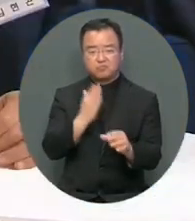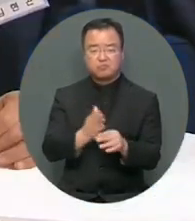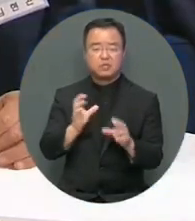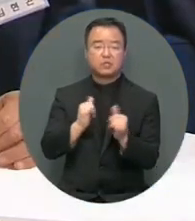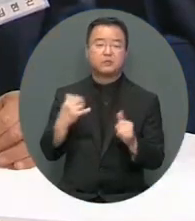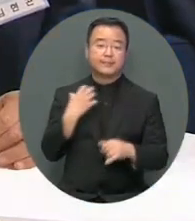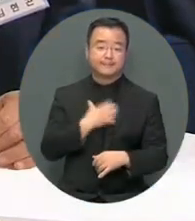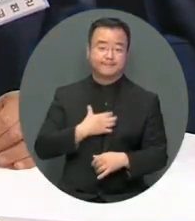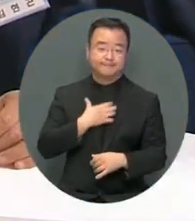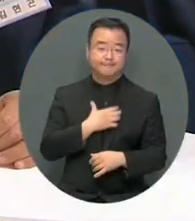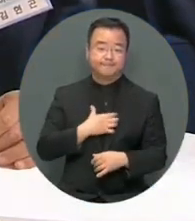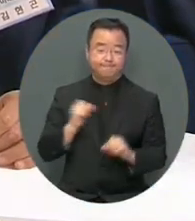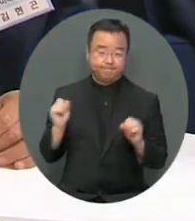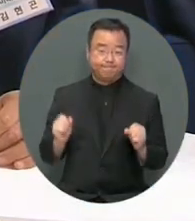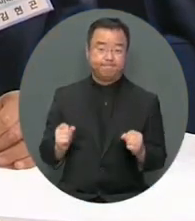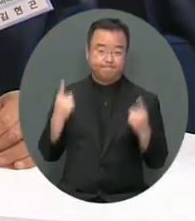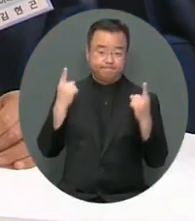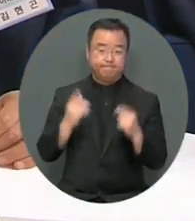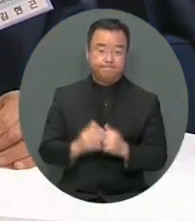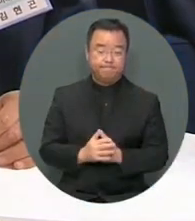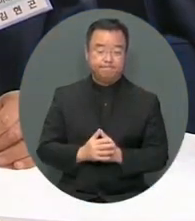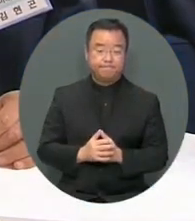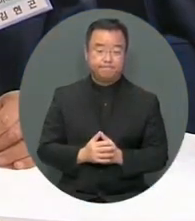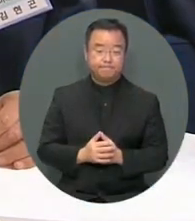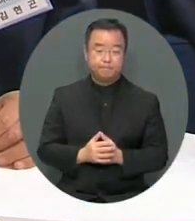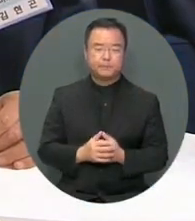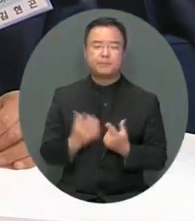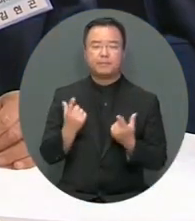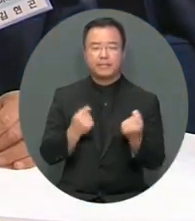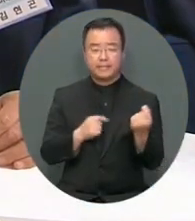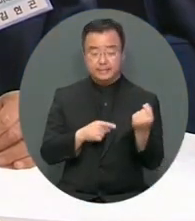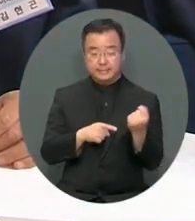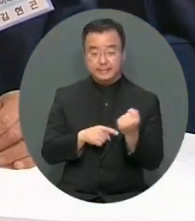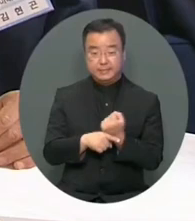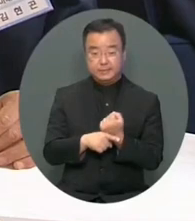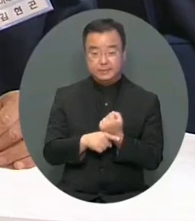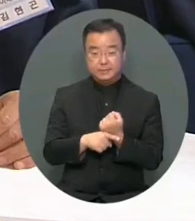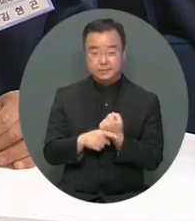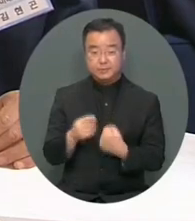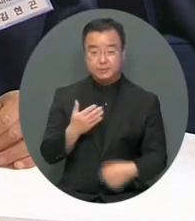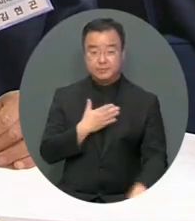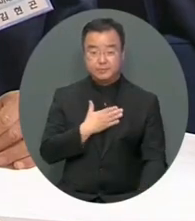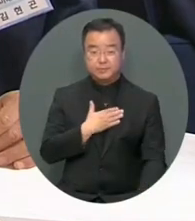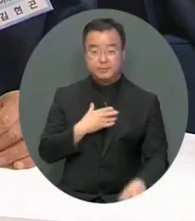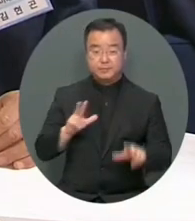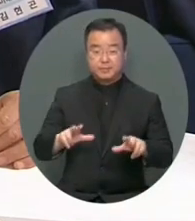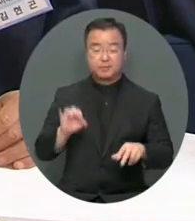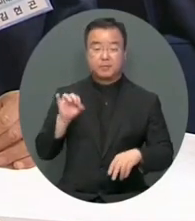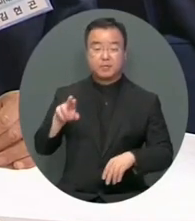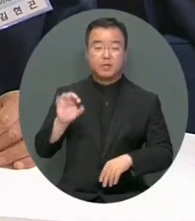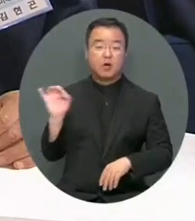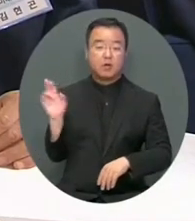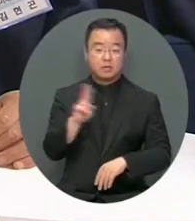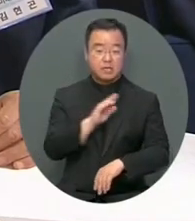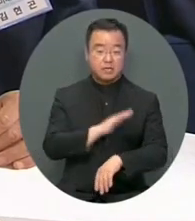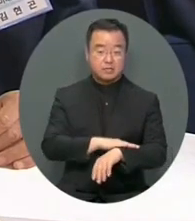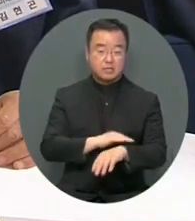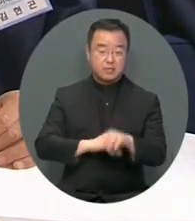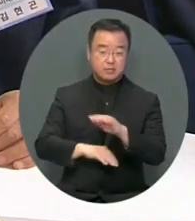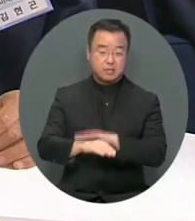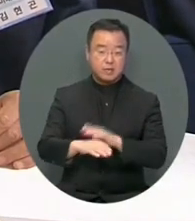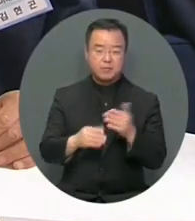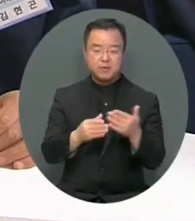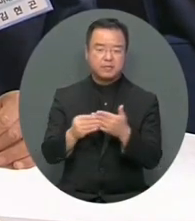있는 것이죠. 그런 점에서 저는 우선 현재 여야 지도부와